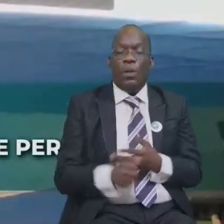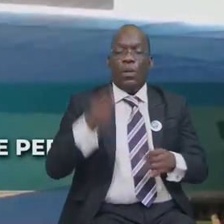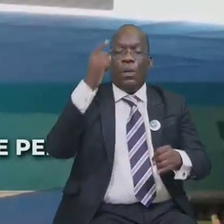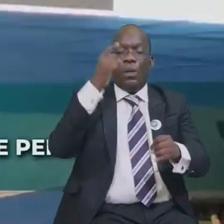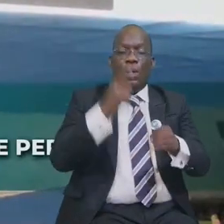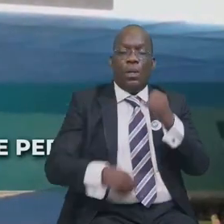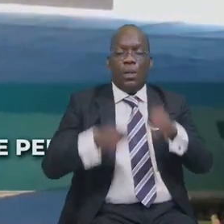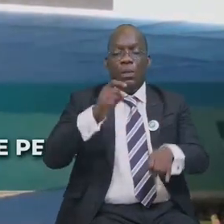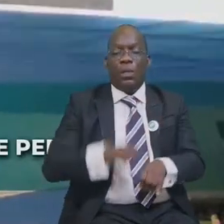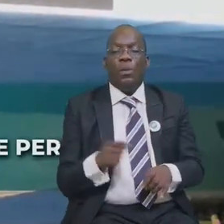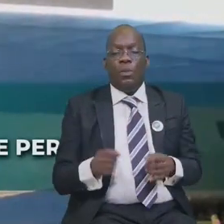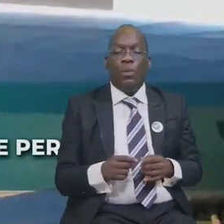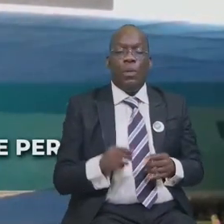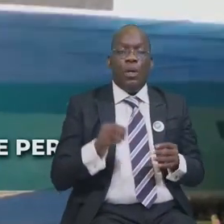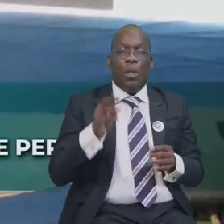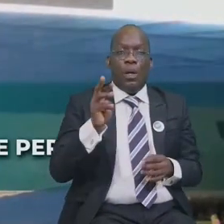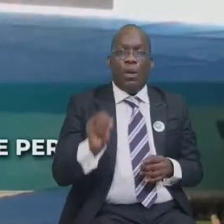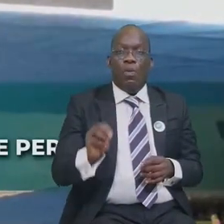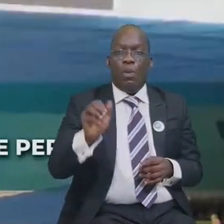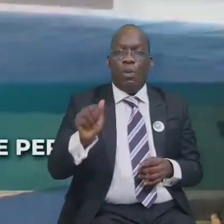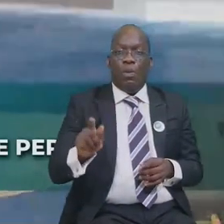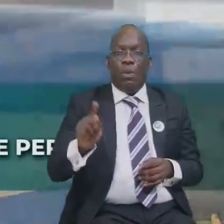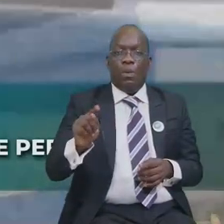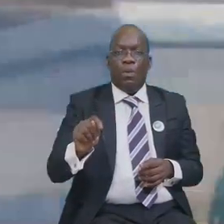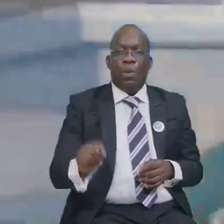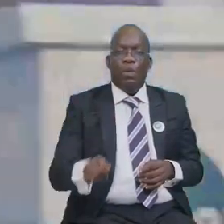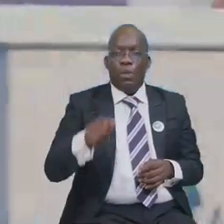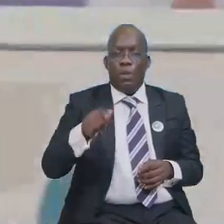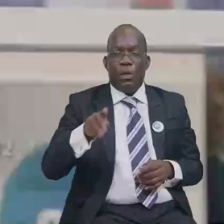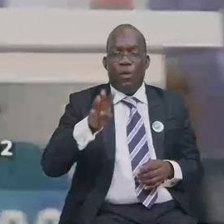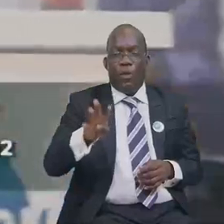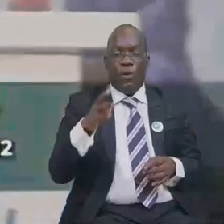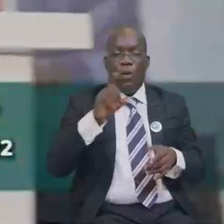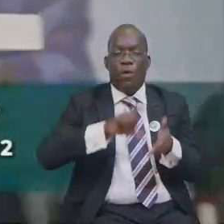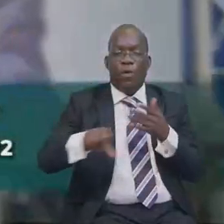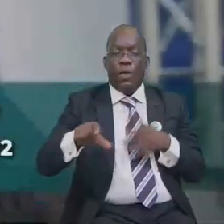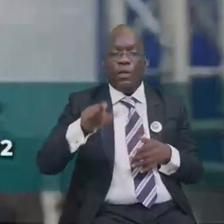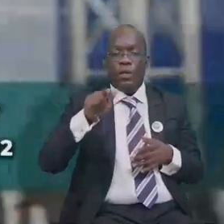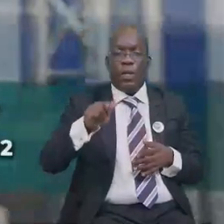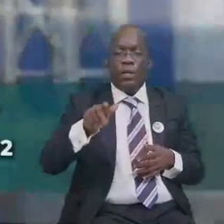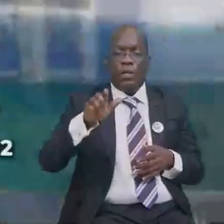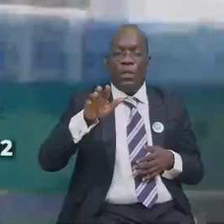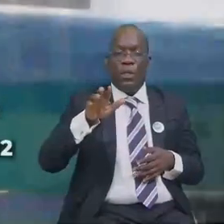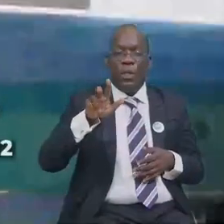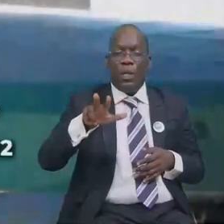chapitre 24. Matthieu 24, lisons à partir du verset 36.